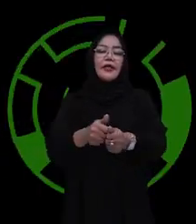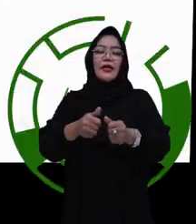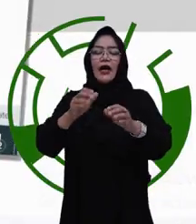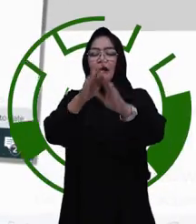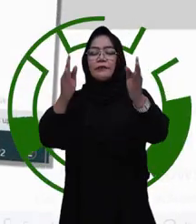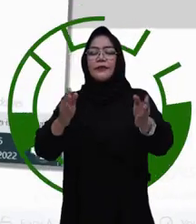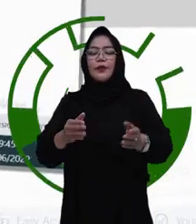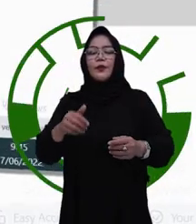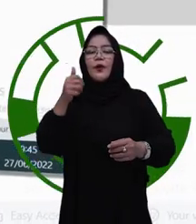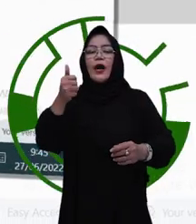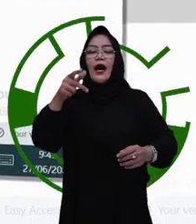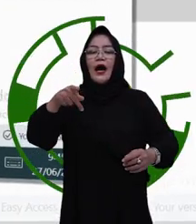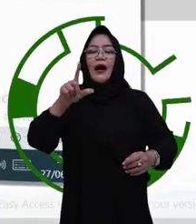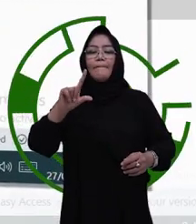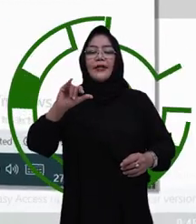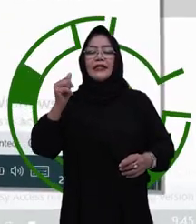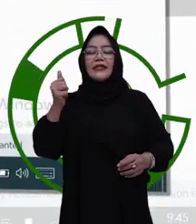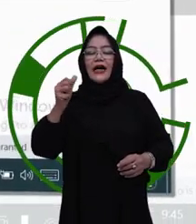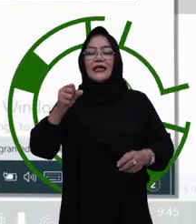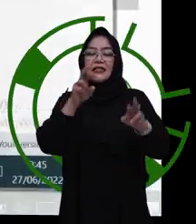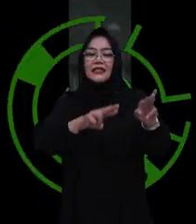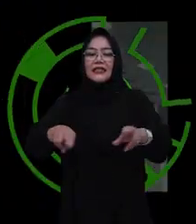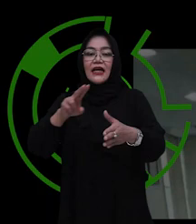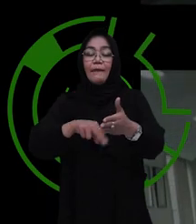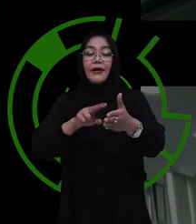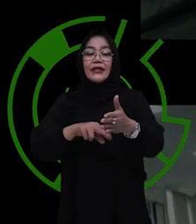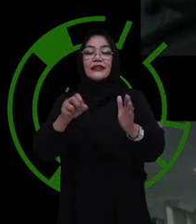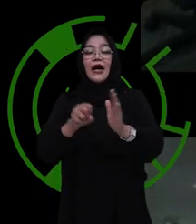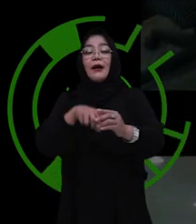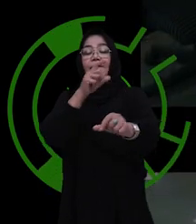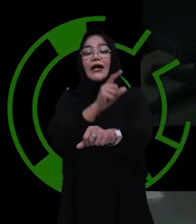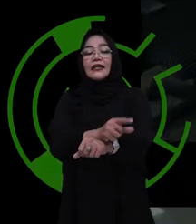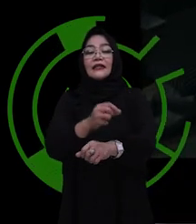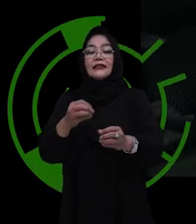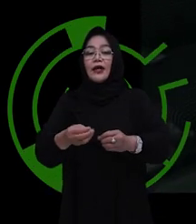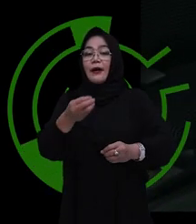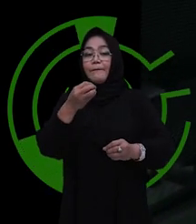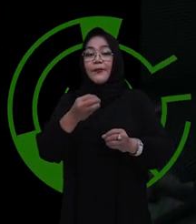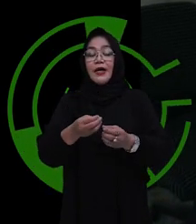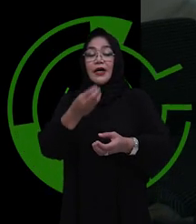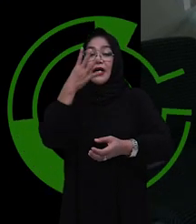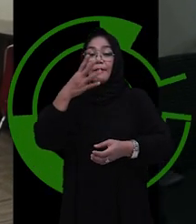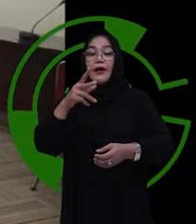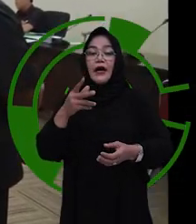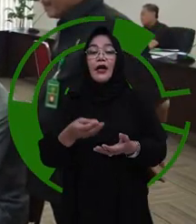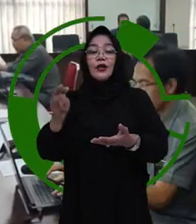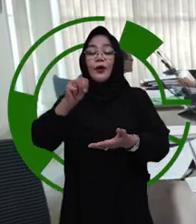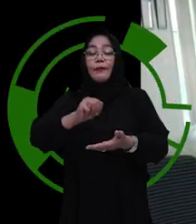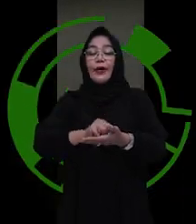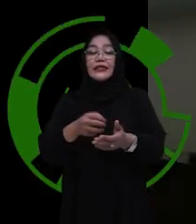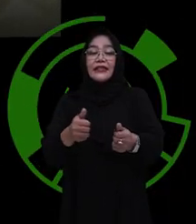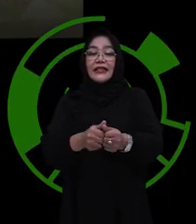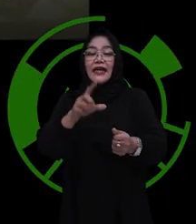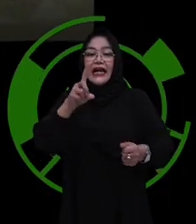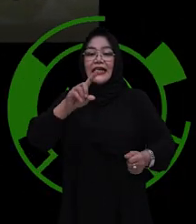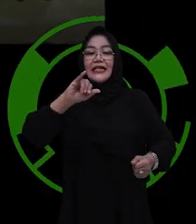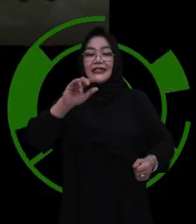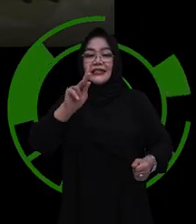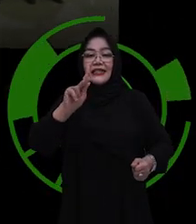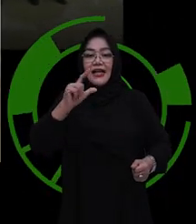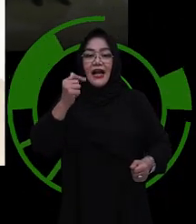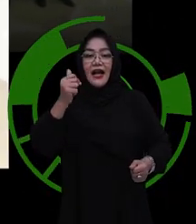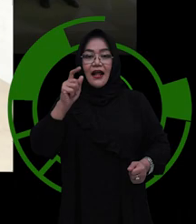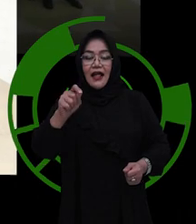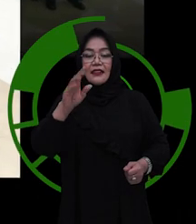bentuk peluncuran aplikasi Siap Bajak. Melaksanakan pengembangan kompetensi dengan pelaksanaan diklat,